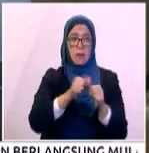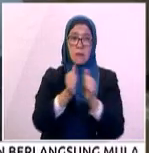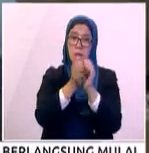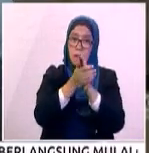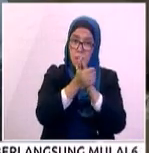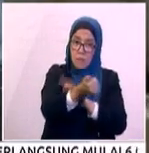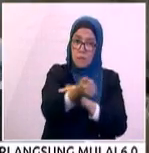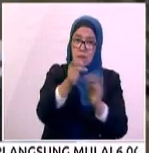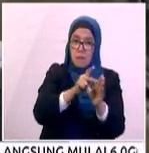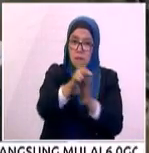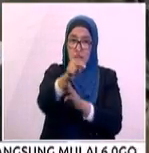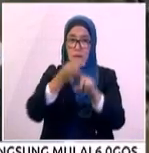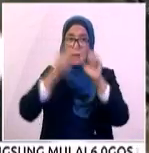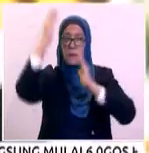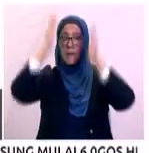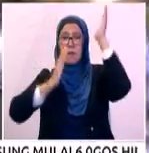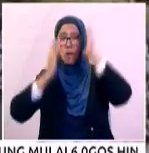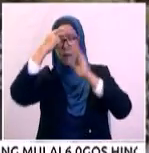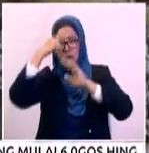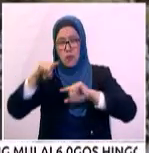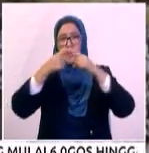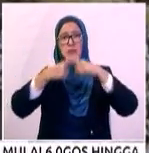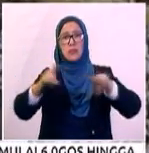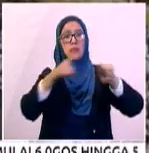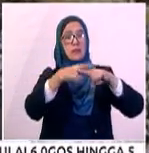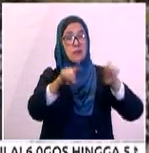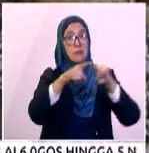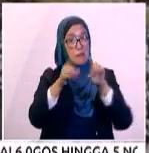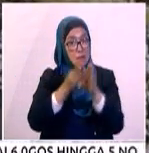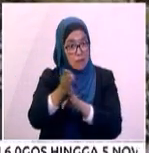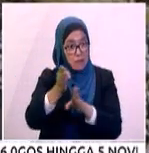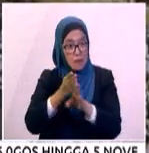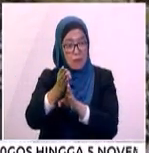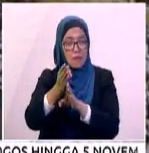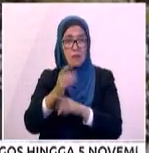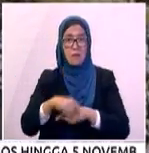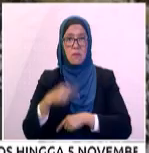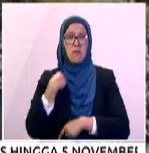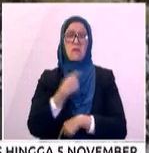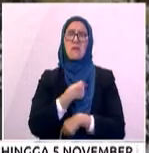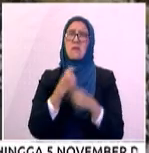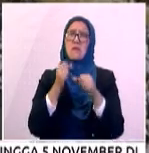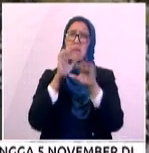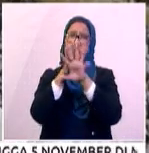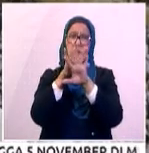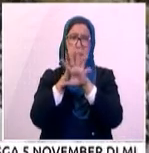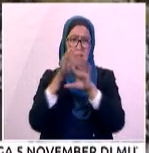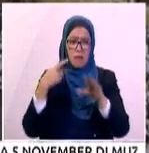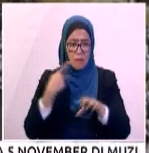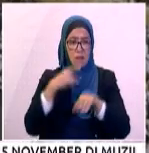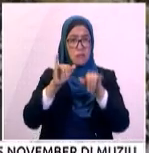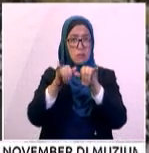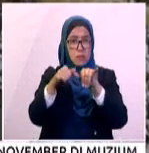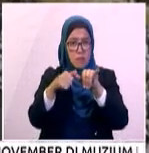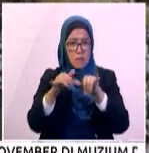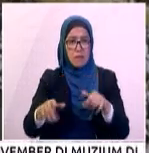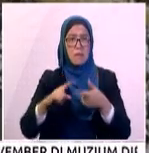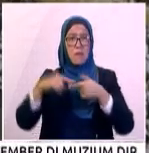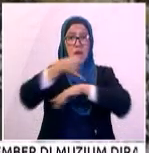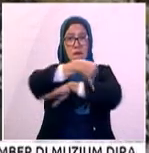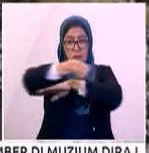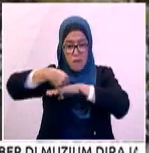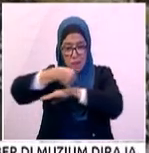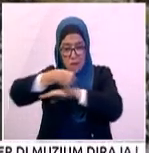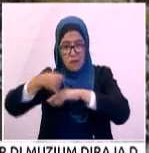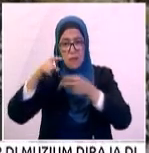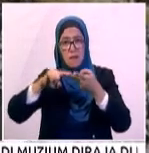dari Malaysia dalam pelbagai bidang. Kita ada banyak, kita ada profesional kat sini. Kita ada civil engineer, kita ada arkitek, kita ada